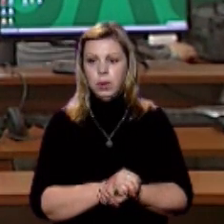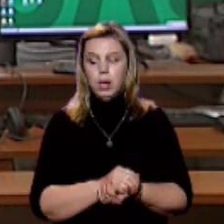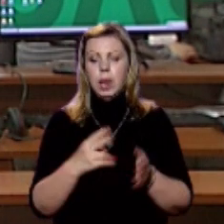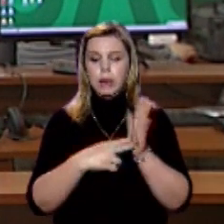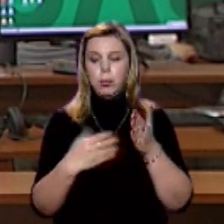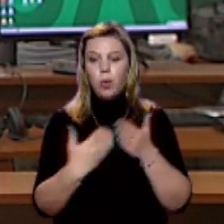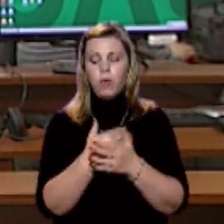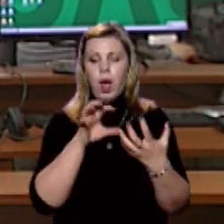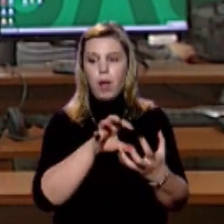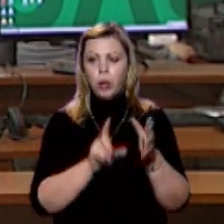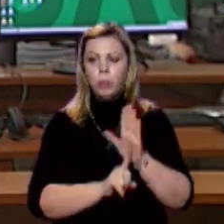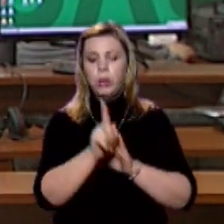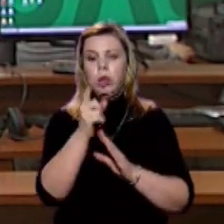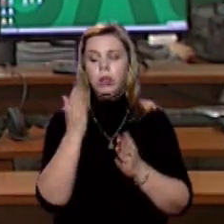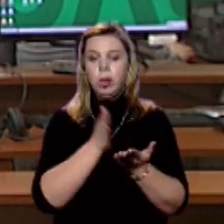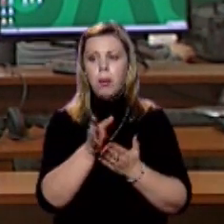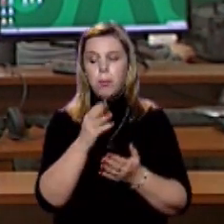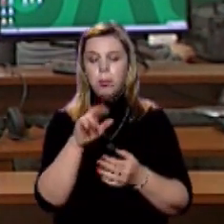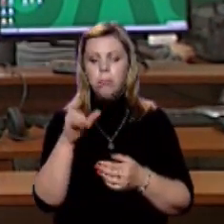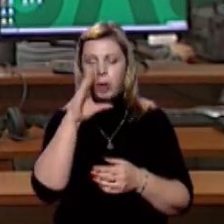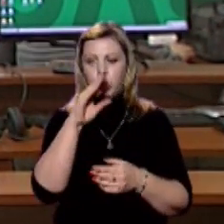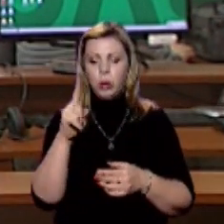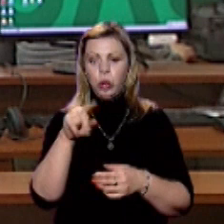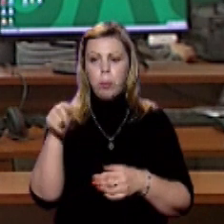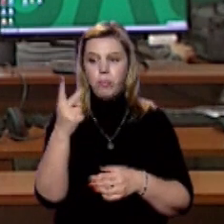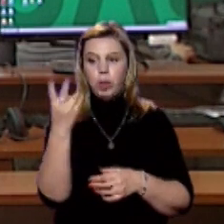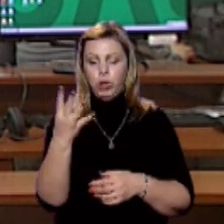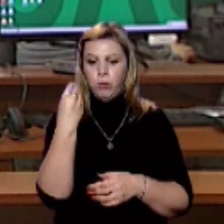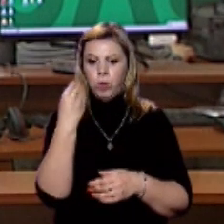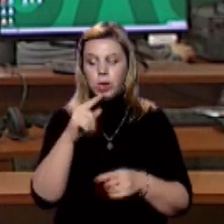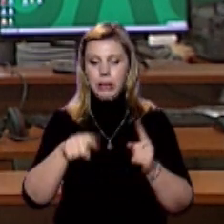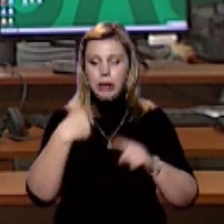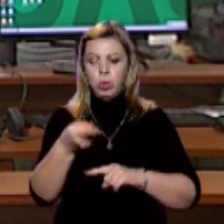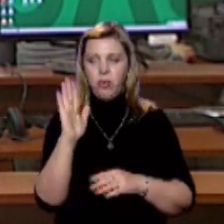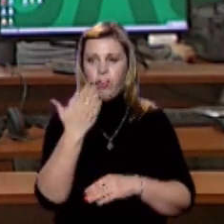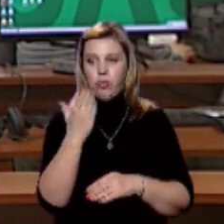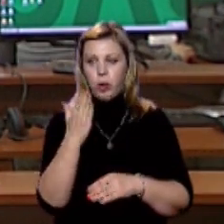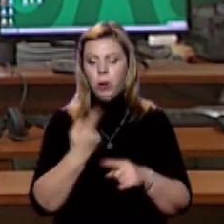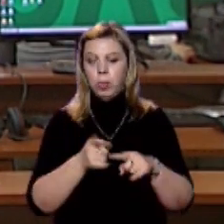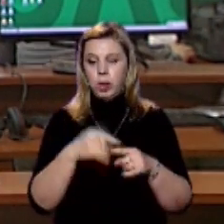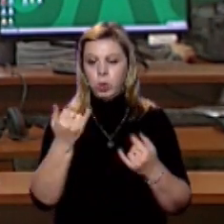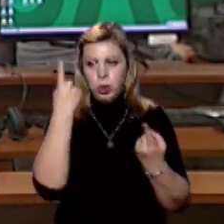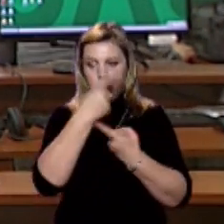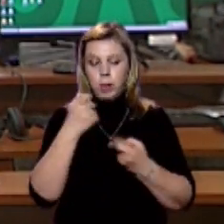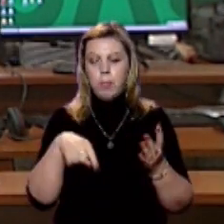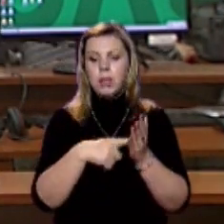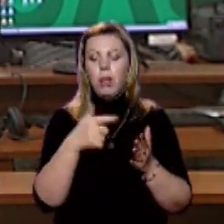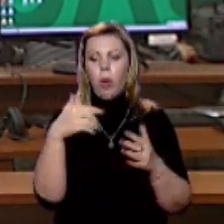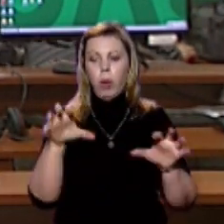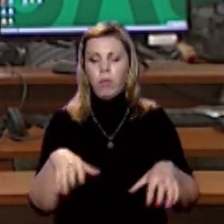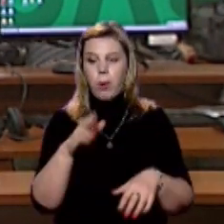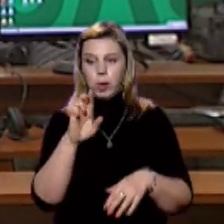Сім нових автобусів почнуть курсувати на маршруті номер 24 в Ужгороді з наступного вівторка. Про це повідомив міський голова